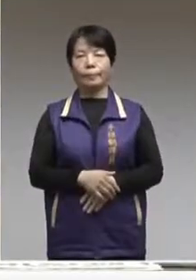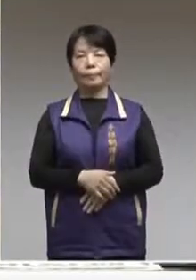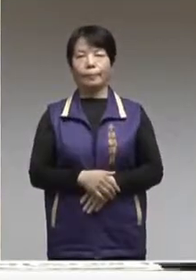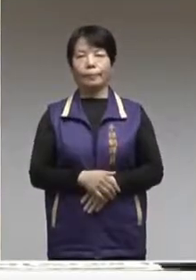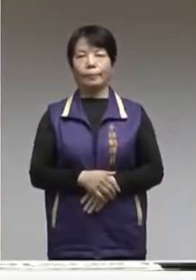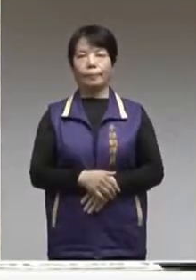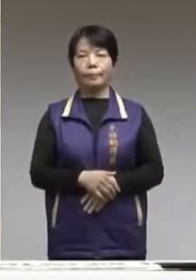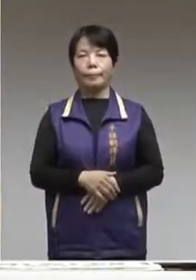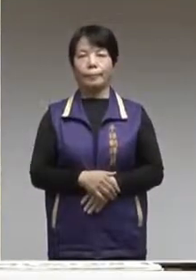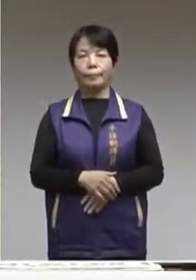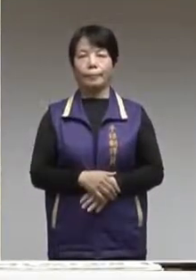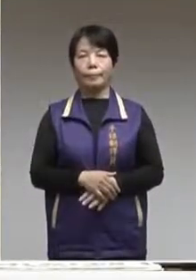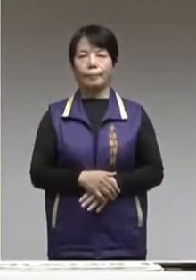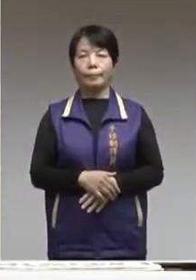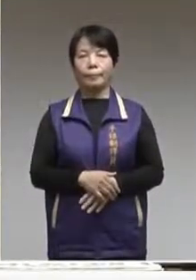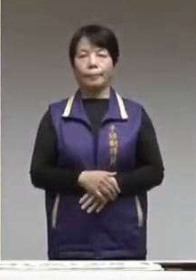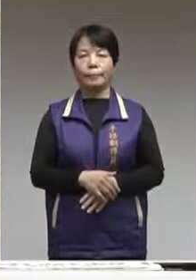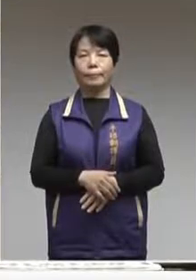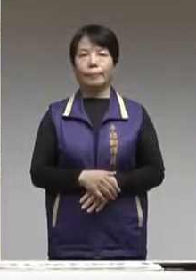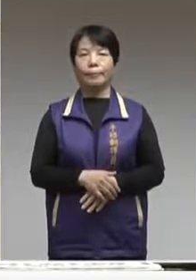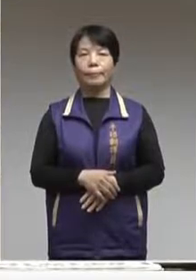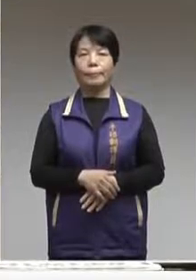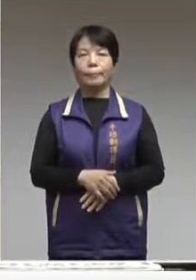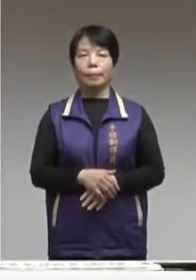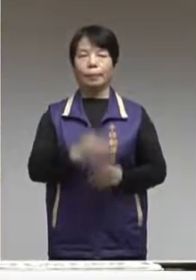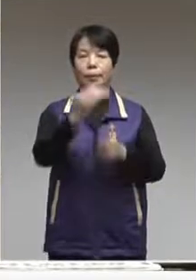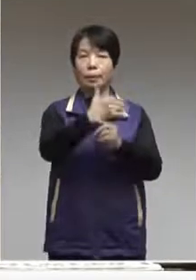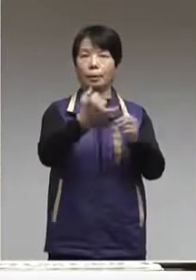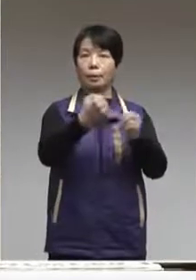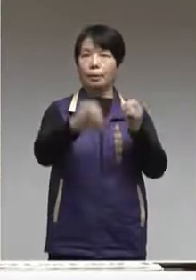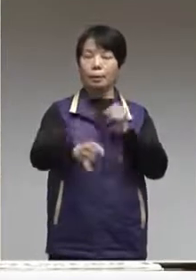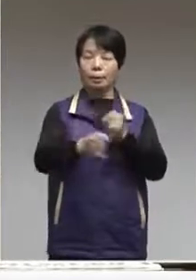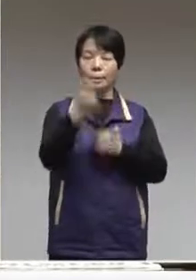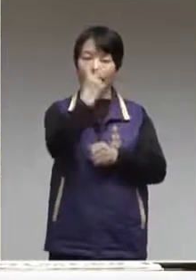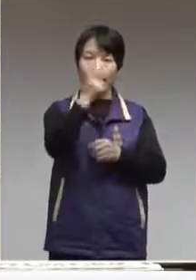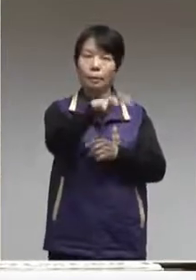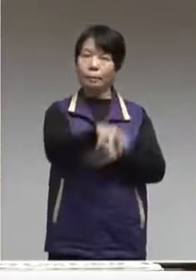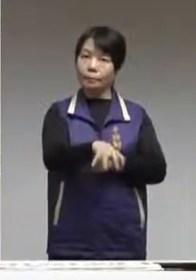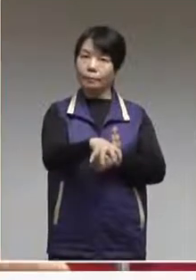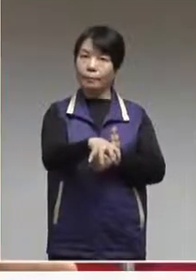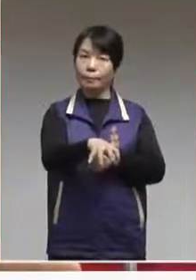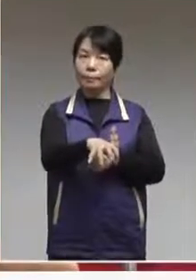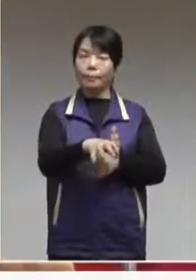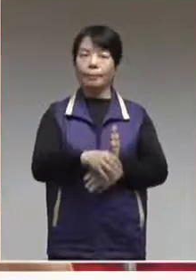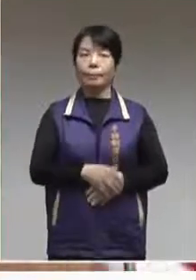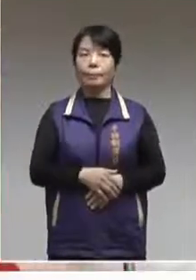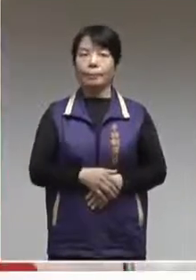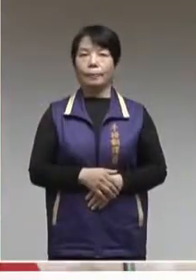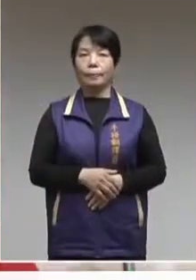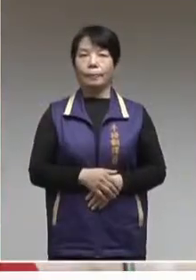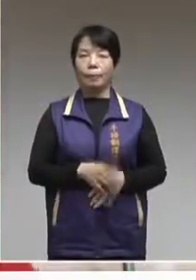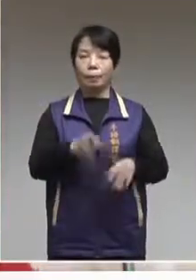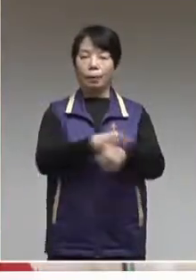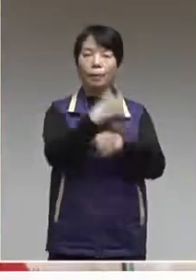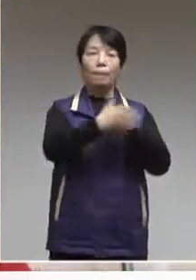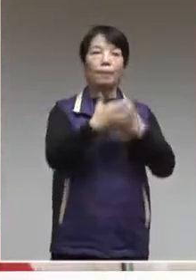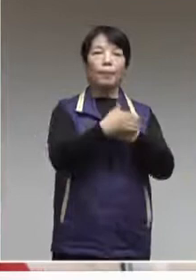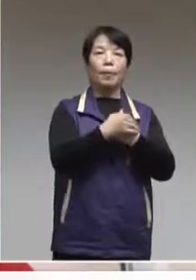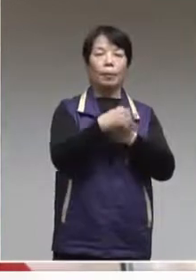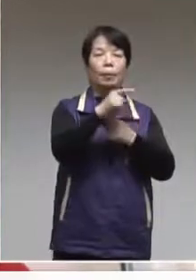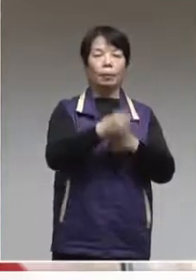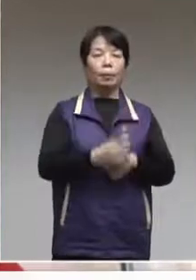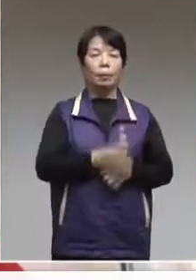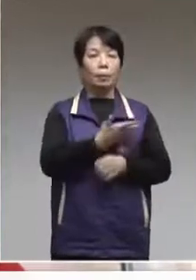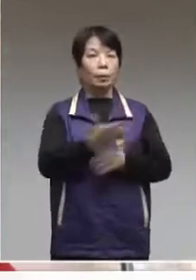说，在旗津筛检站的部分，好，那从广济宫、福寿